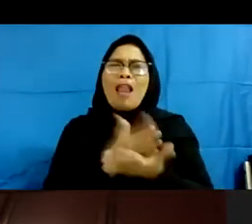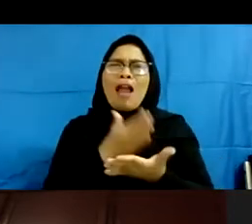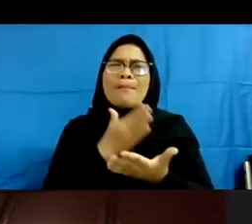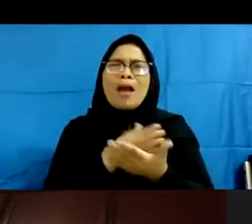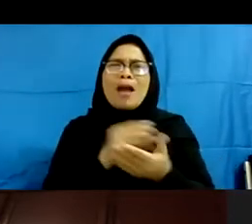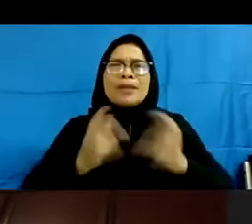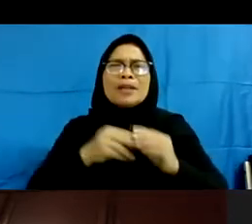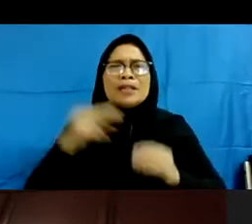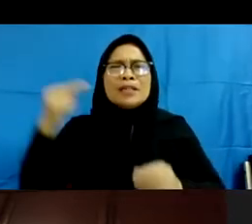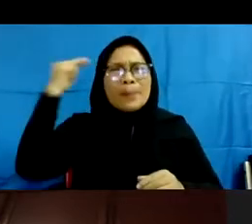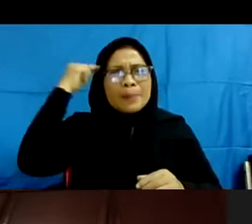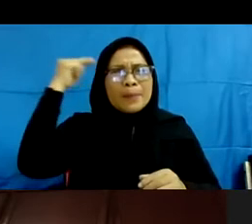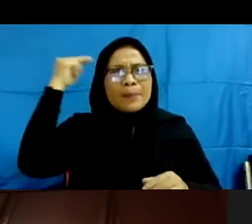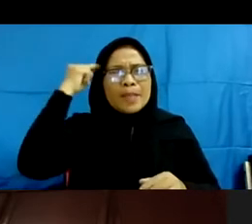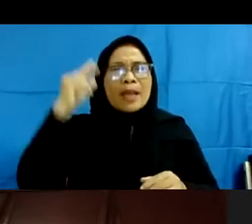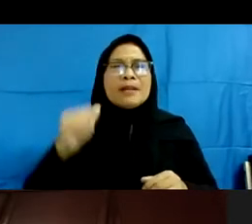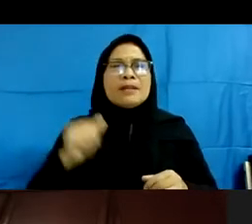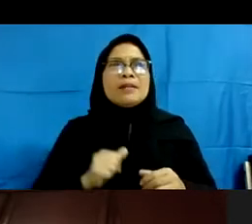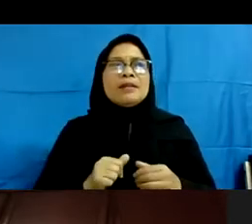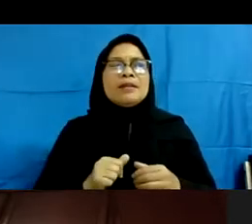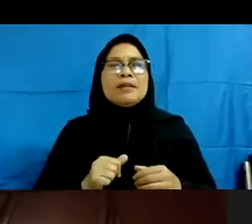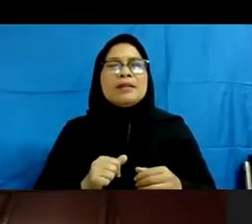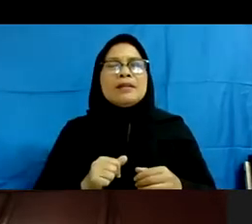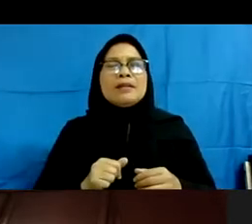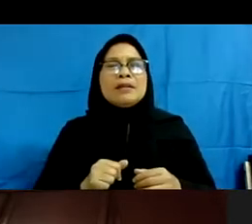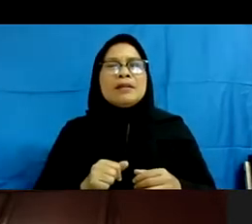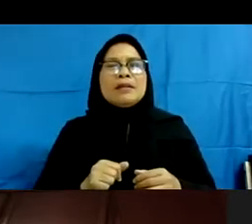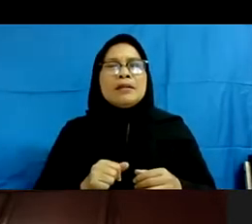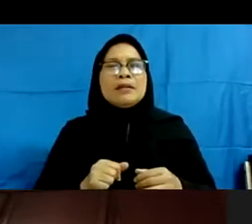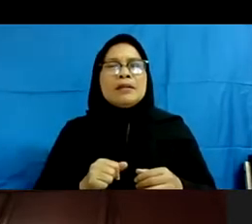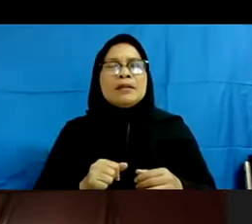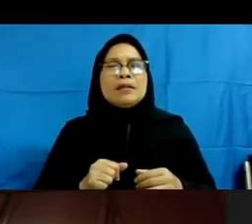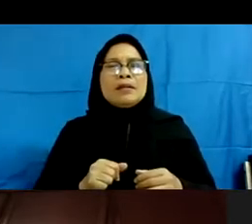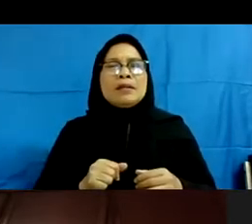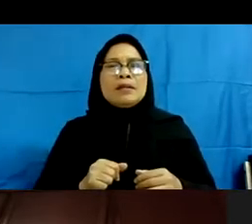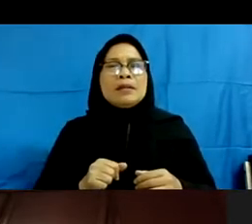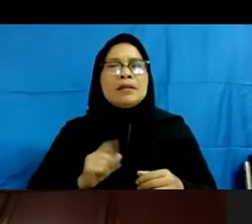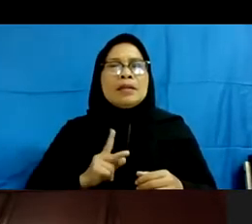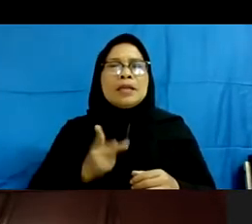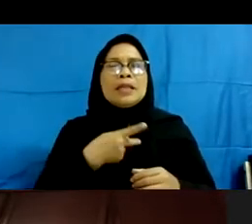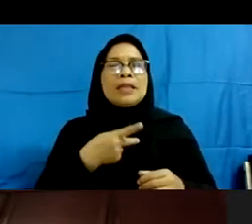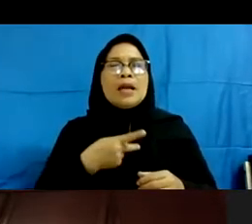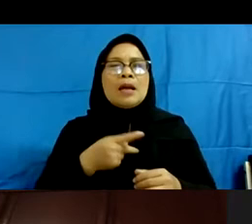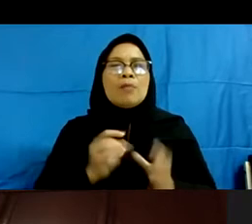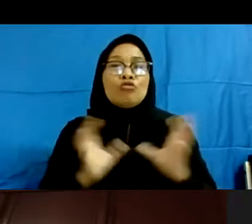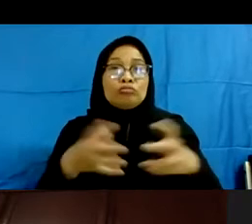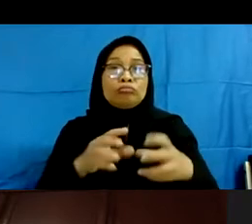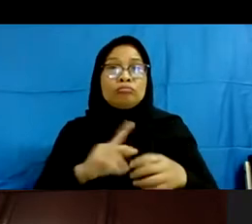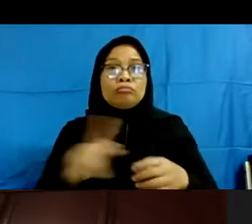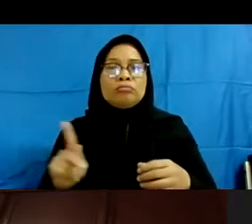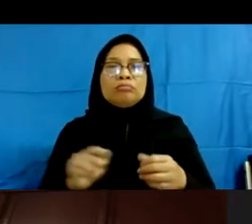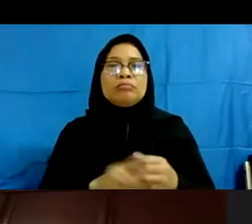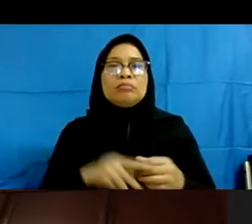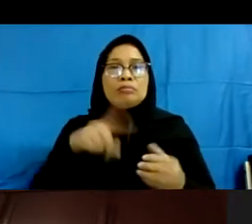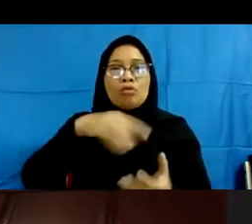menjadi pimpinan kami, manajer saya resign, kita mengumpulkan jar of note gitu. Jadi satu toples